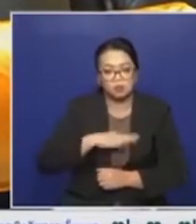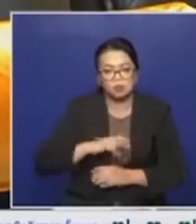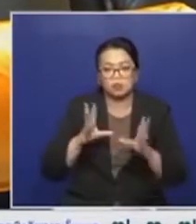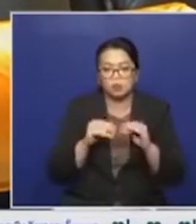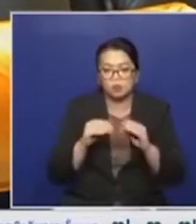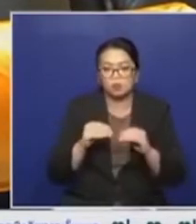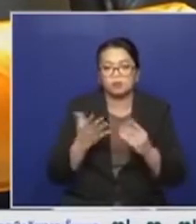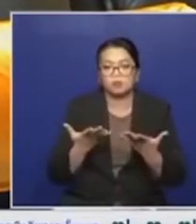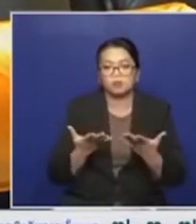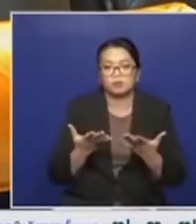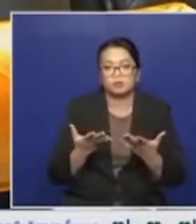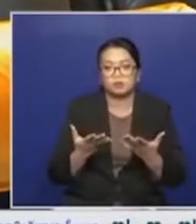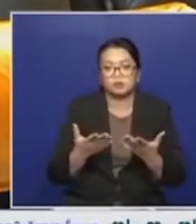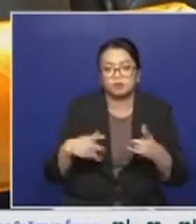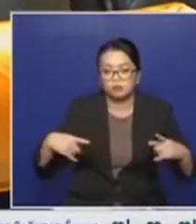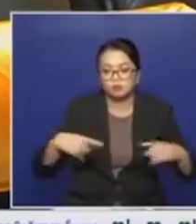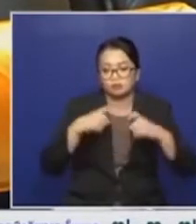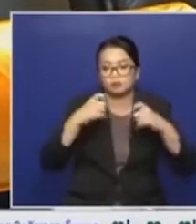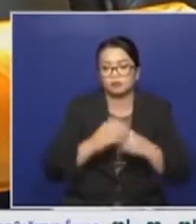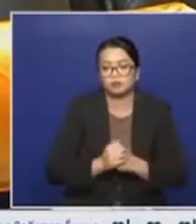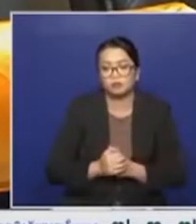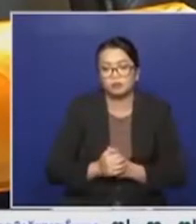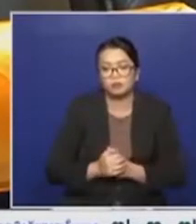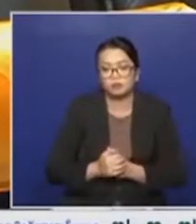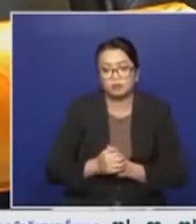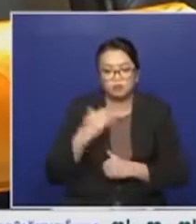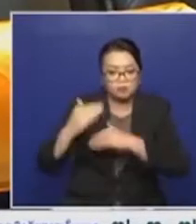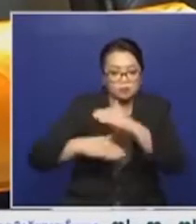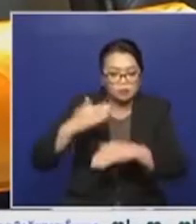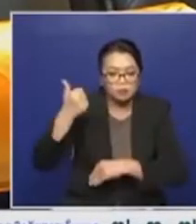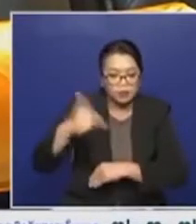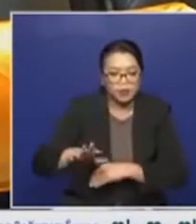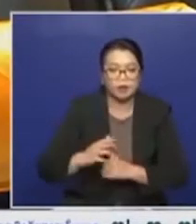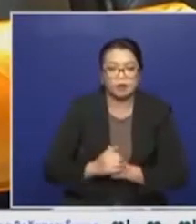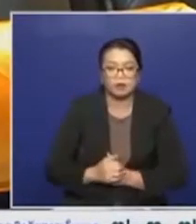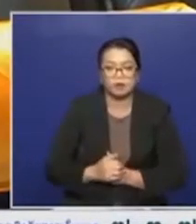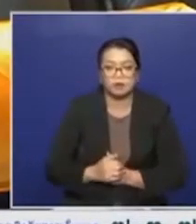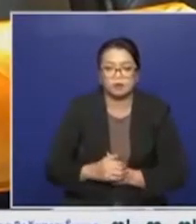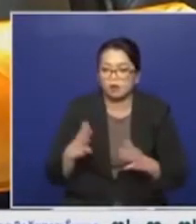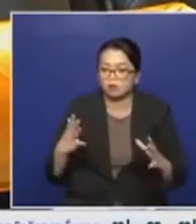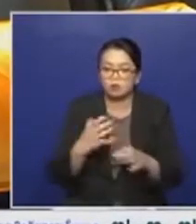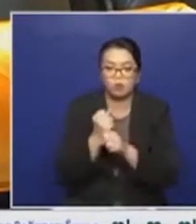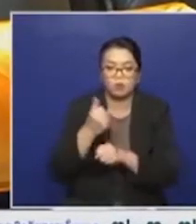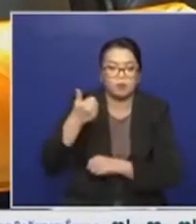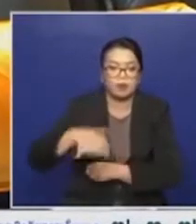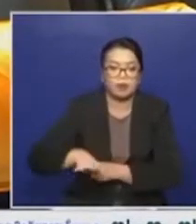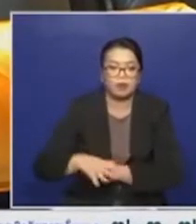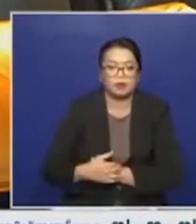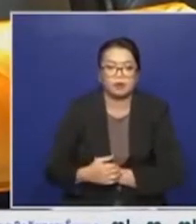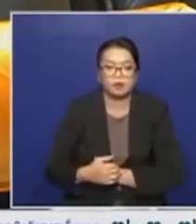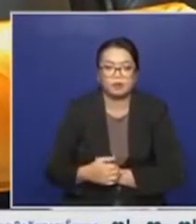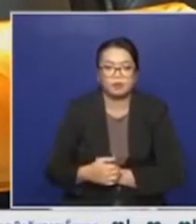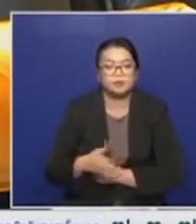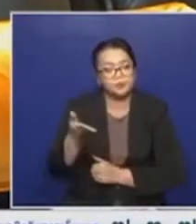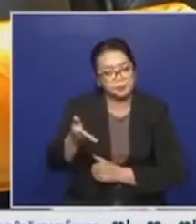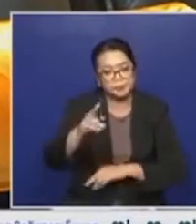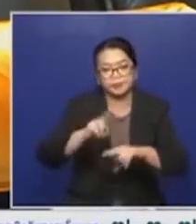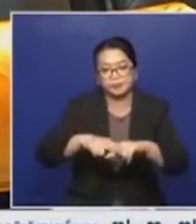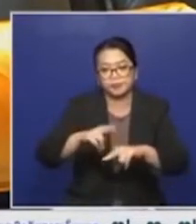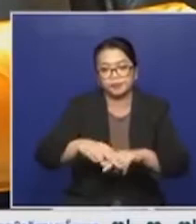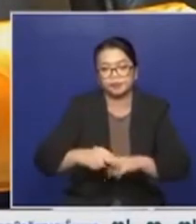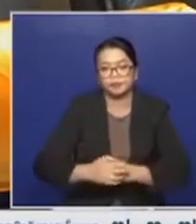การประชุมมันก้าวเดินไปข้างหน้าไม่ได้แล้วก็จะหาจุดจุดที่จะสรุปไม่ได้ครับท่านประธานผมน่ะนั่งลบได้นะ